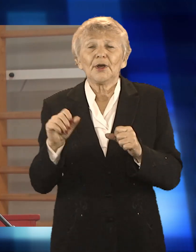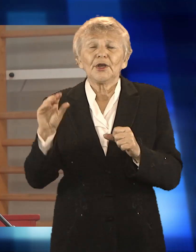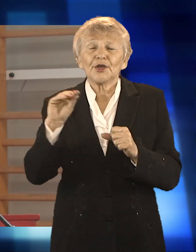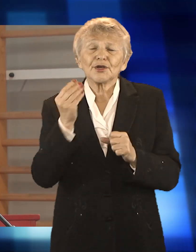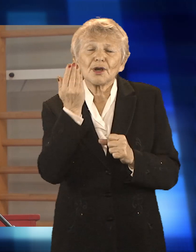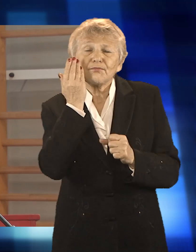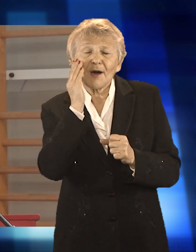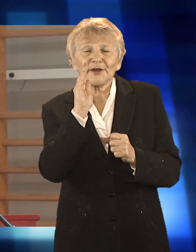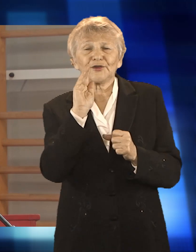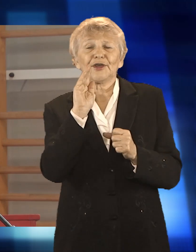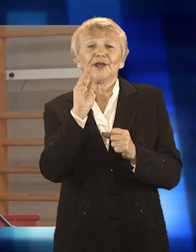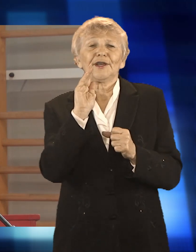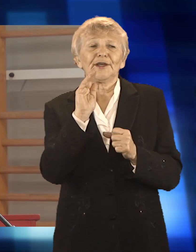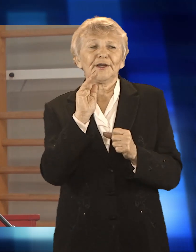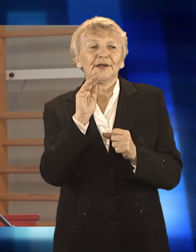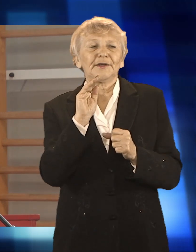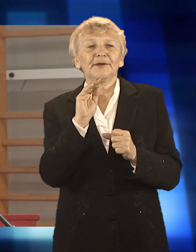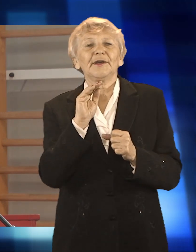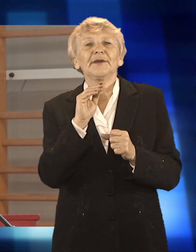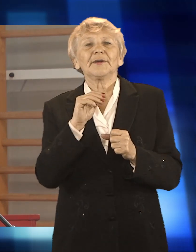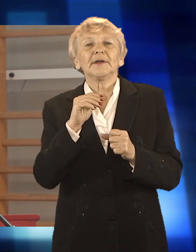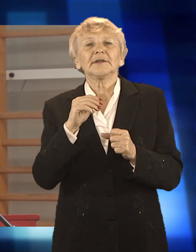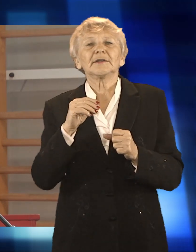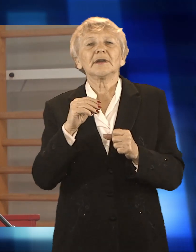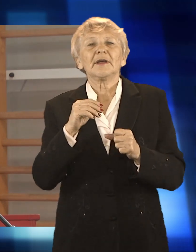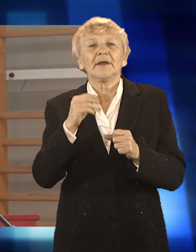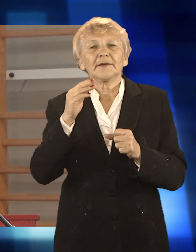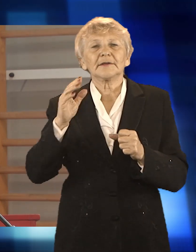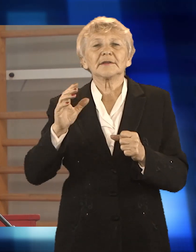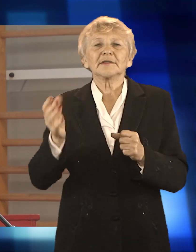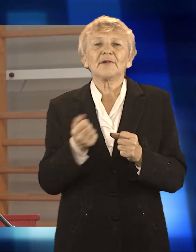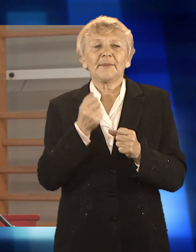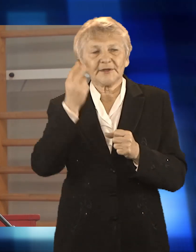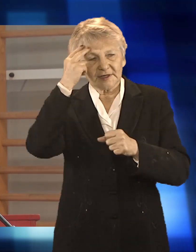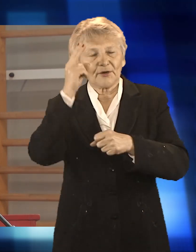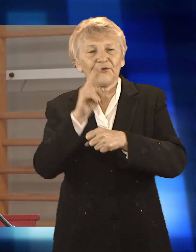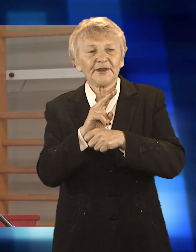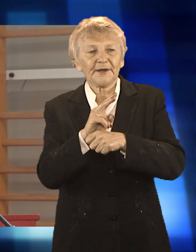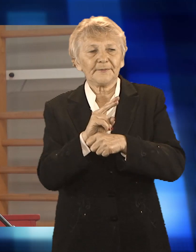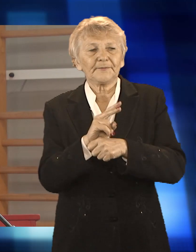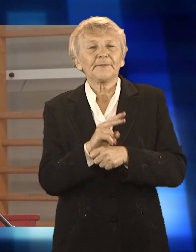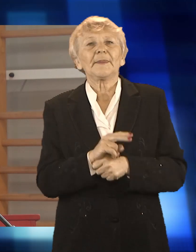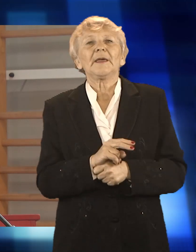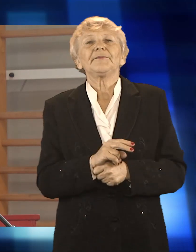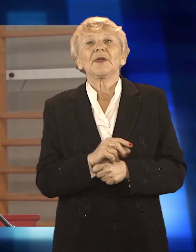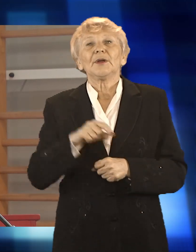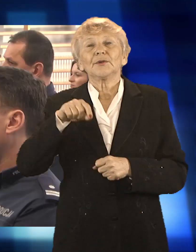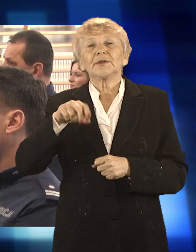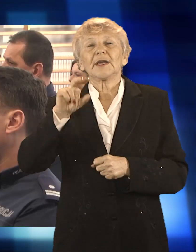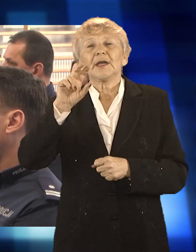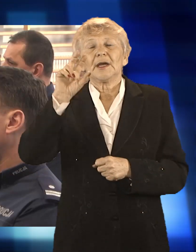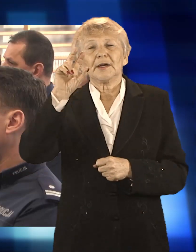bo będziemy na pewno chcieli starać się, aby nasza praca była równie dobra i aby ten poziom zaufania na tak wysokim poziomie się